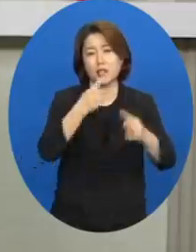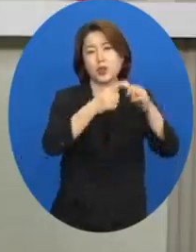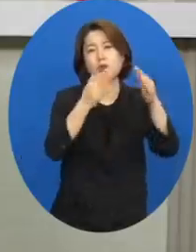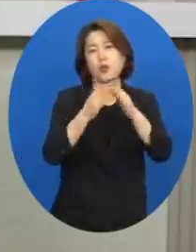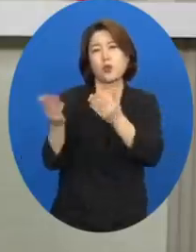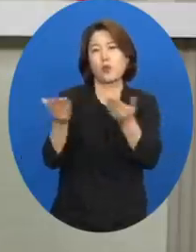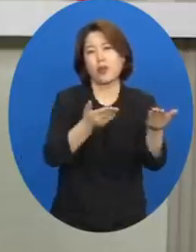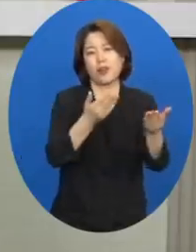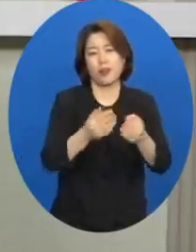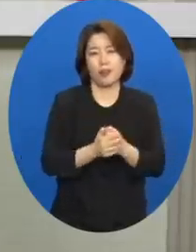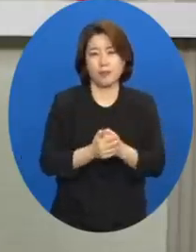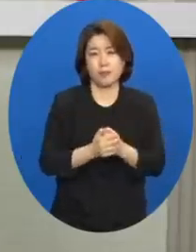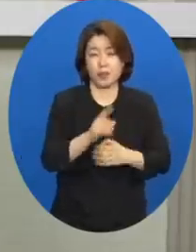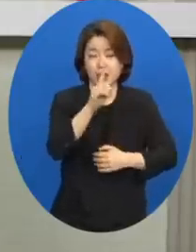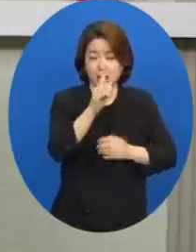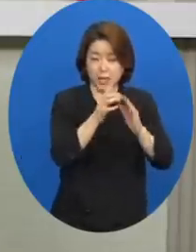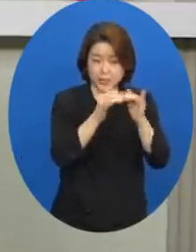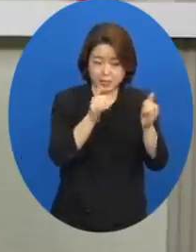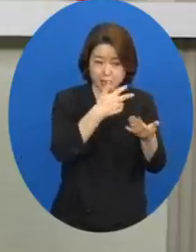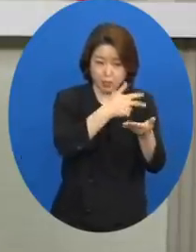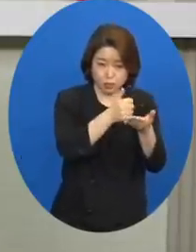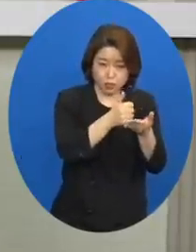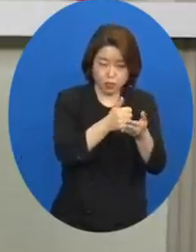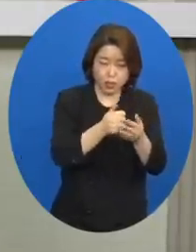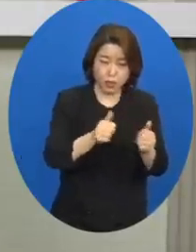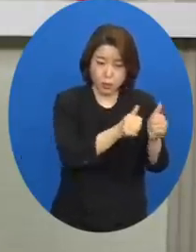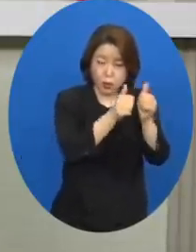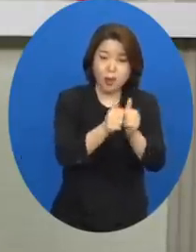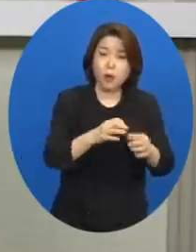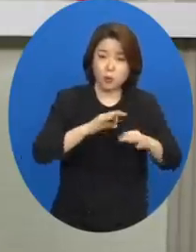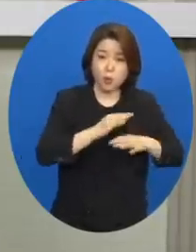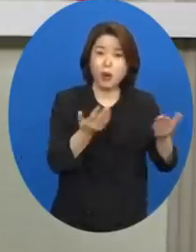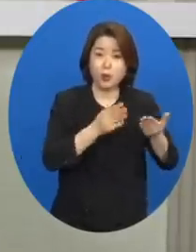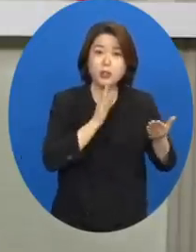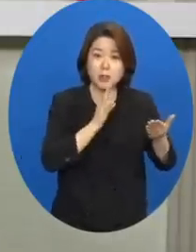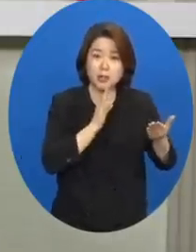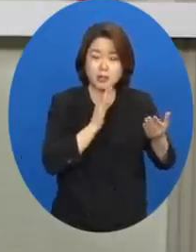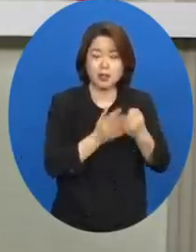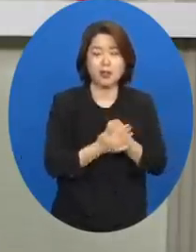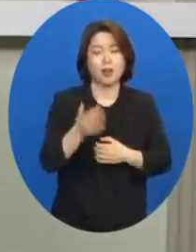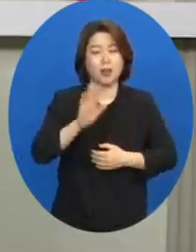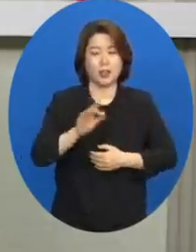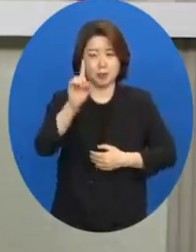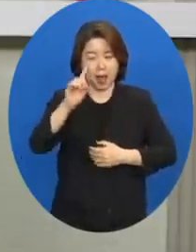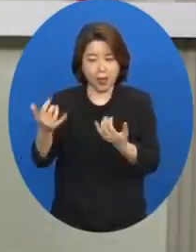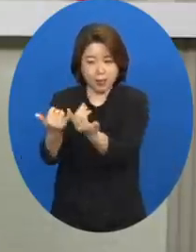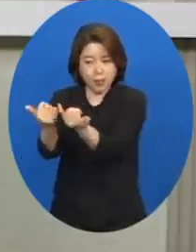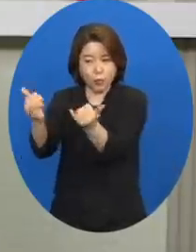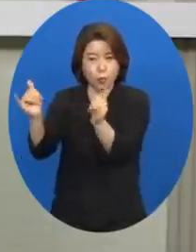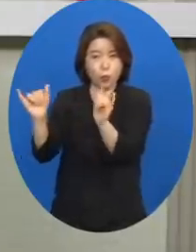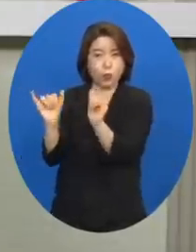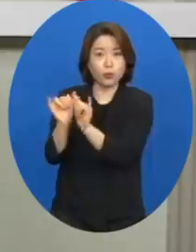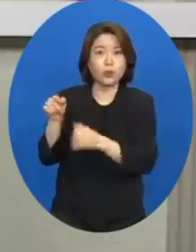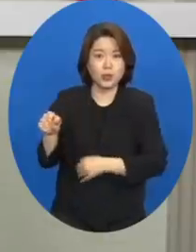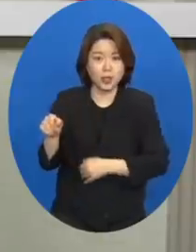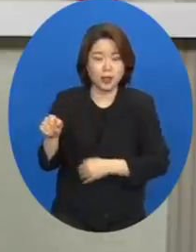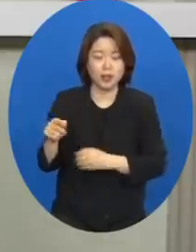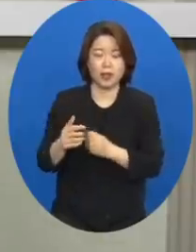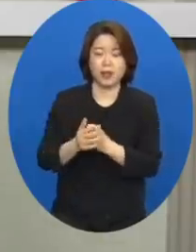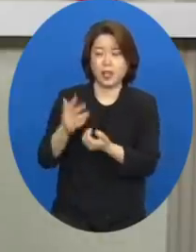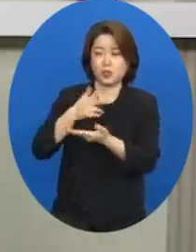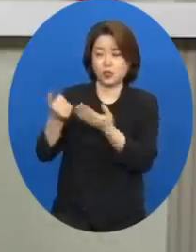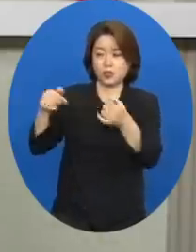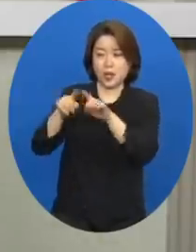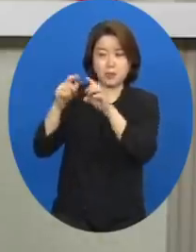한사람이 주님과 동행하는 것도 놀랍습니다 그러나 한 공동체가 주님이 함께